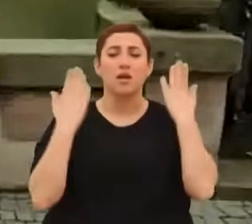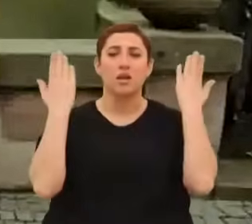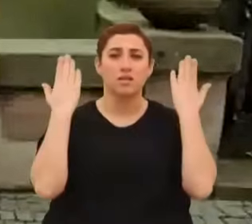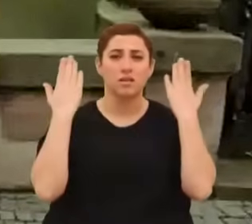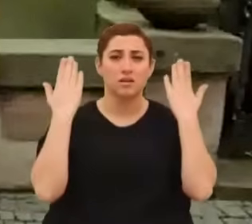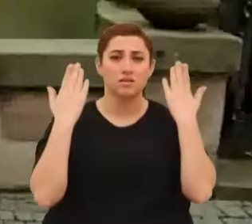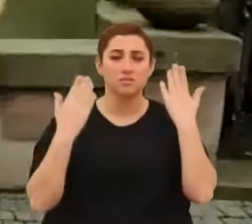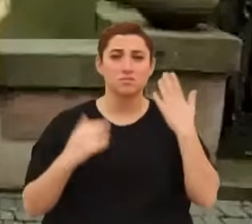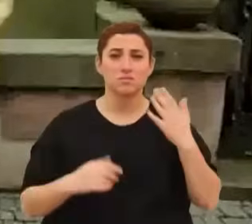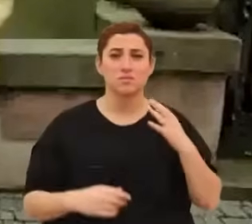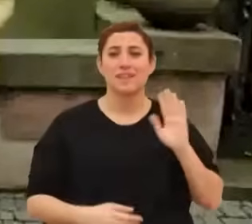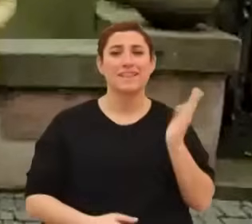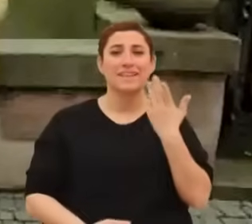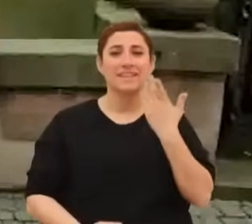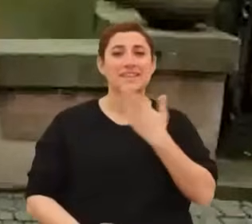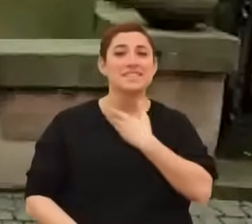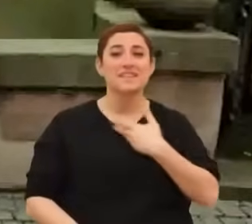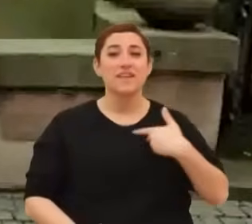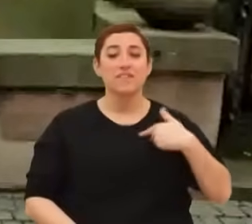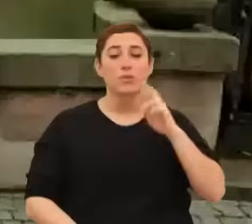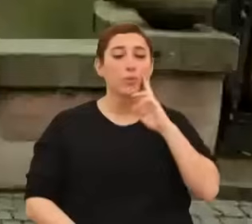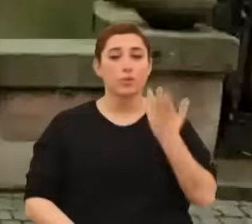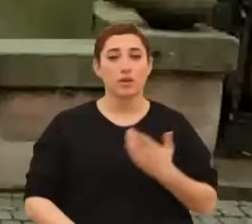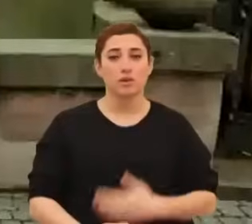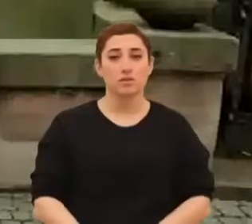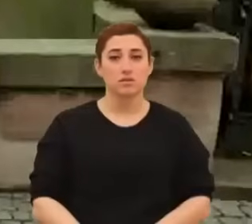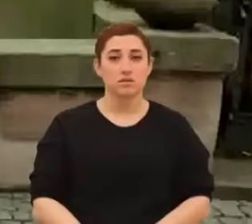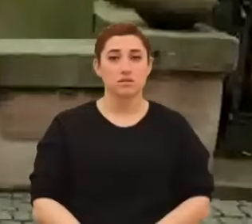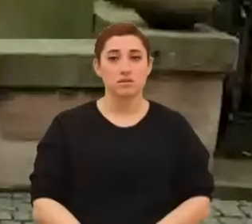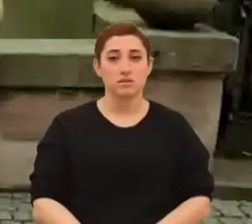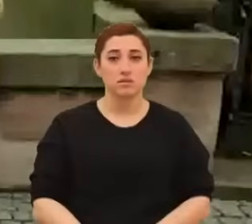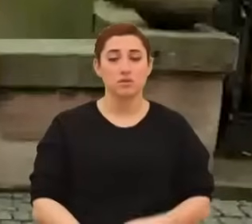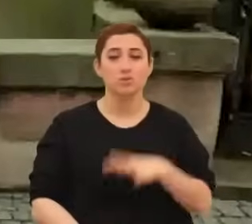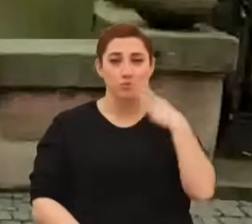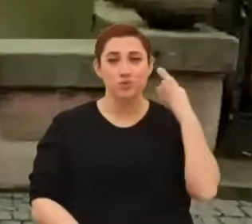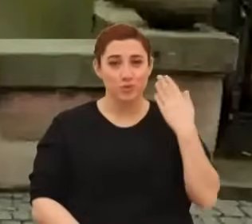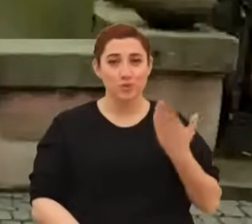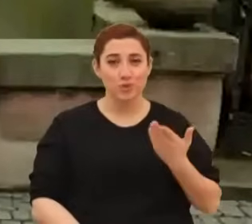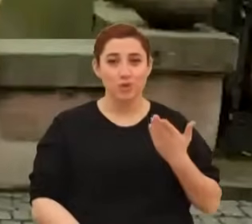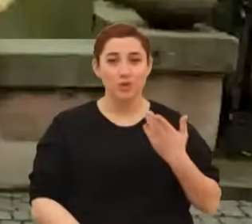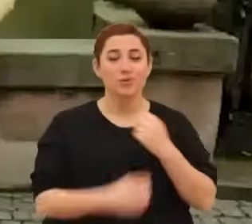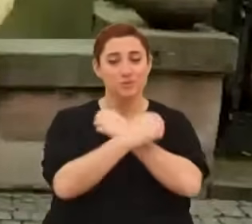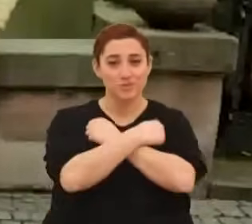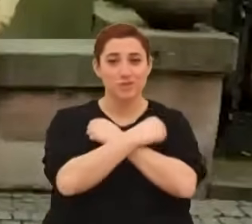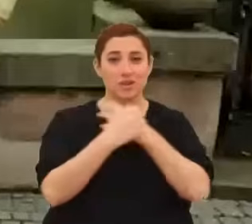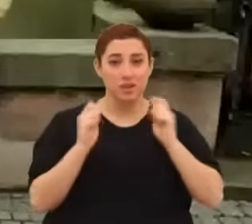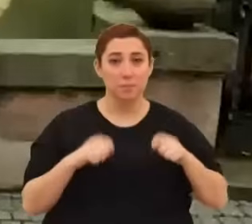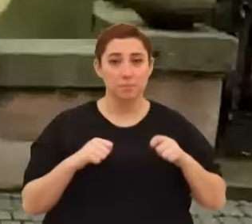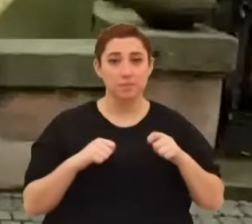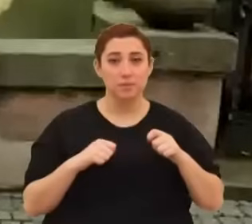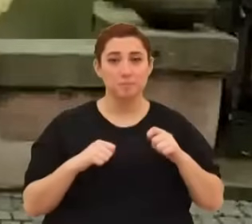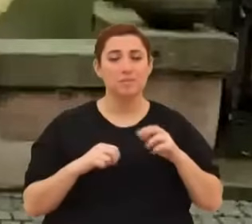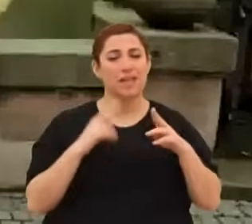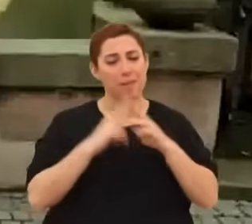İkilinin artık yürümekten canı çıkmış. Sitem ederek Ahmet'i ikna ettiler. Ahmet ile Ali gibi alçak köprü duvarına yaslandı,